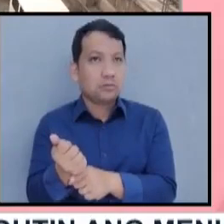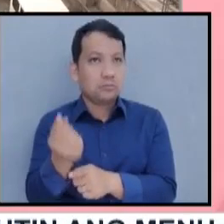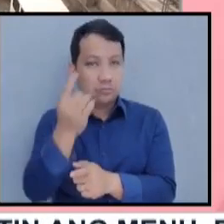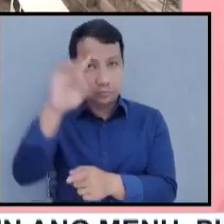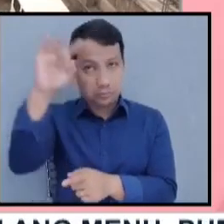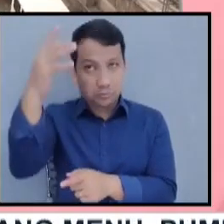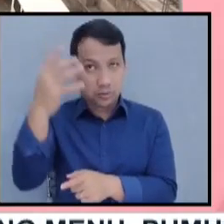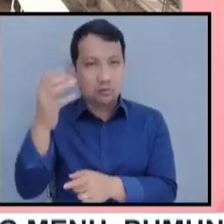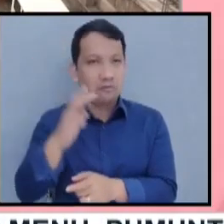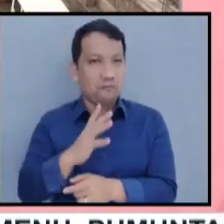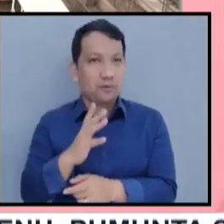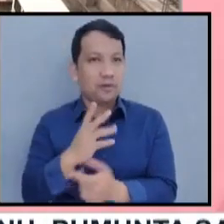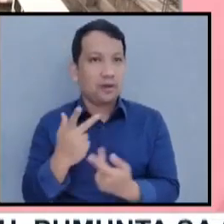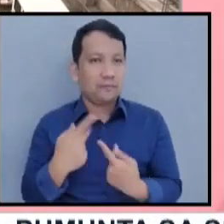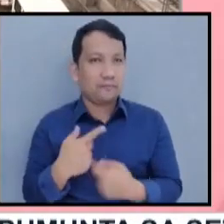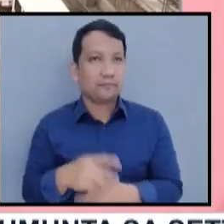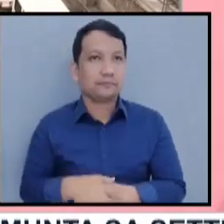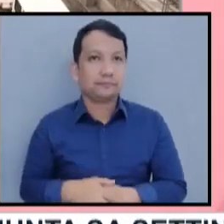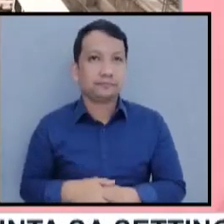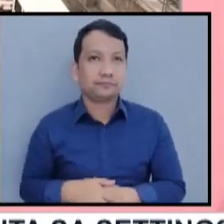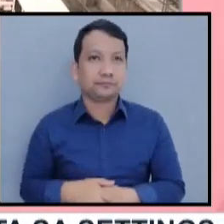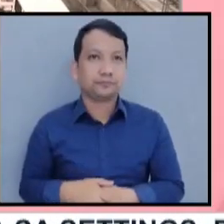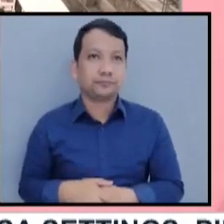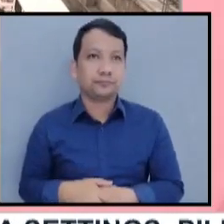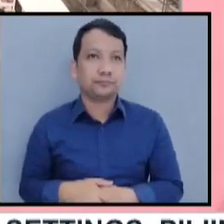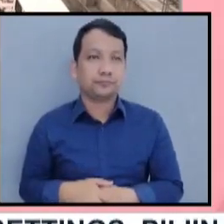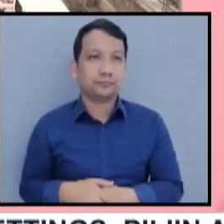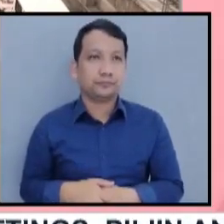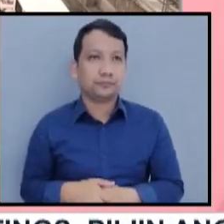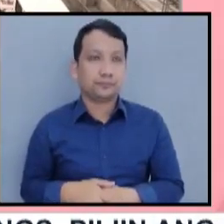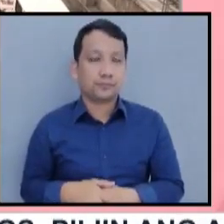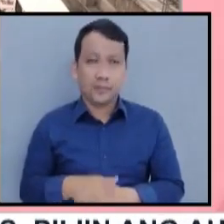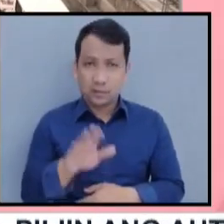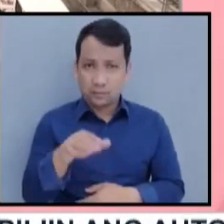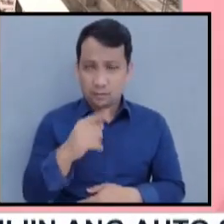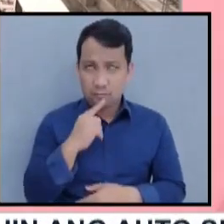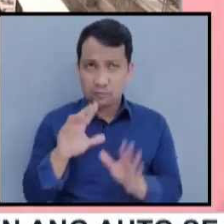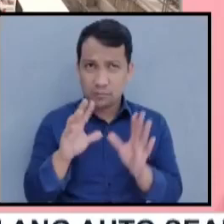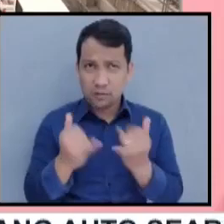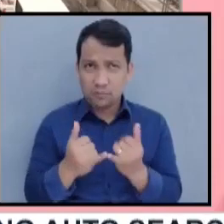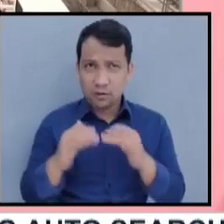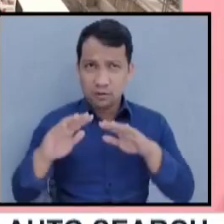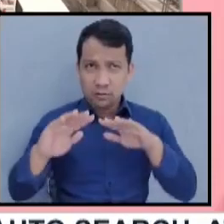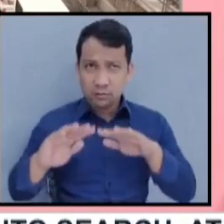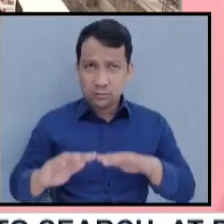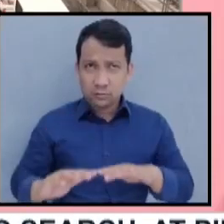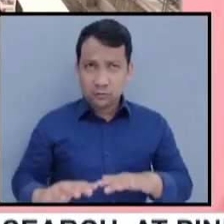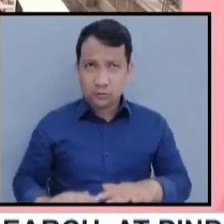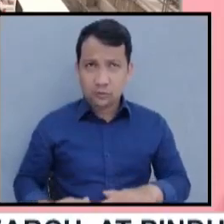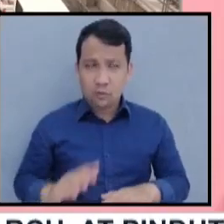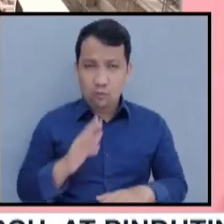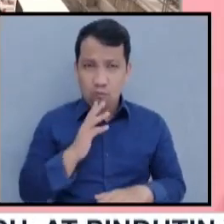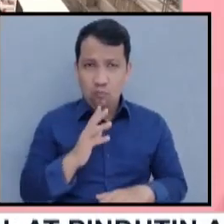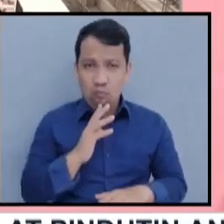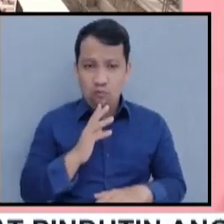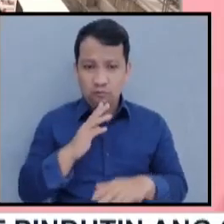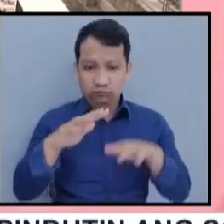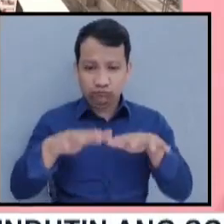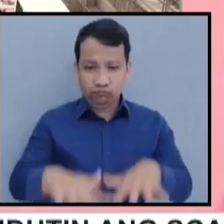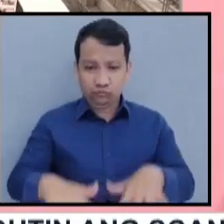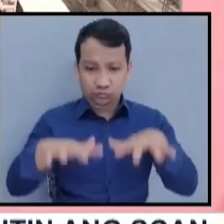dito sa Cagayan. Audrey? Okay, Noel, may mga barangay ba na humupa na yung lalim ng tubig baha?